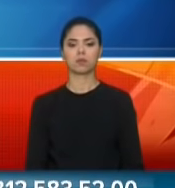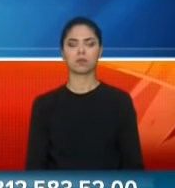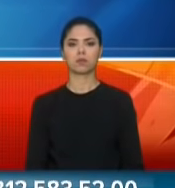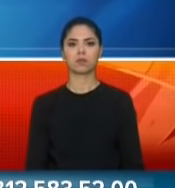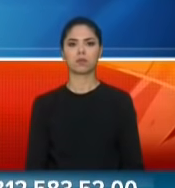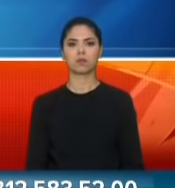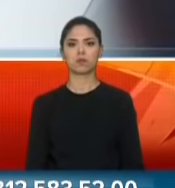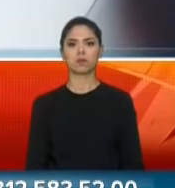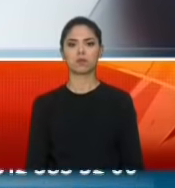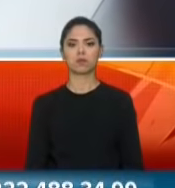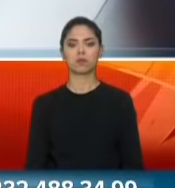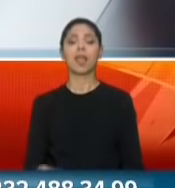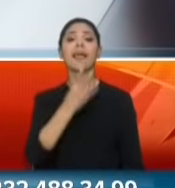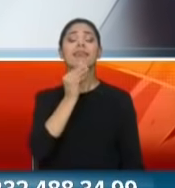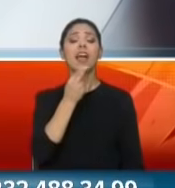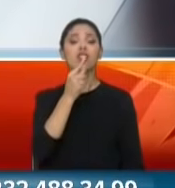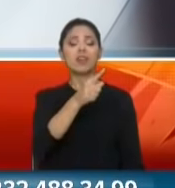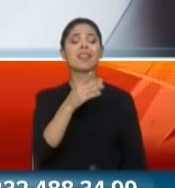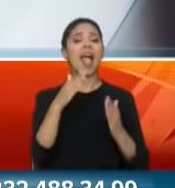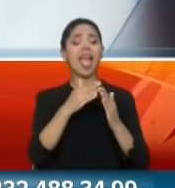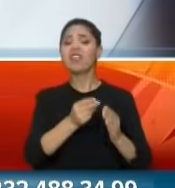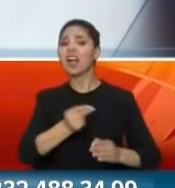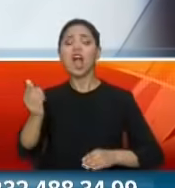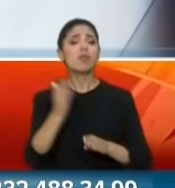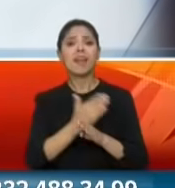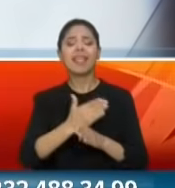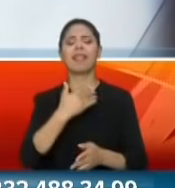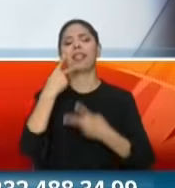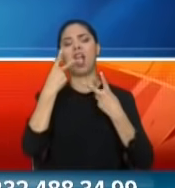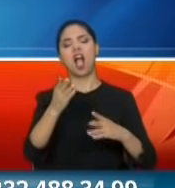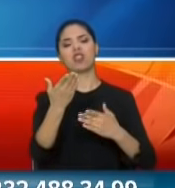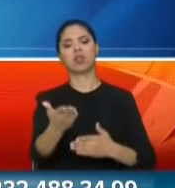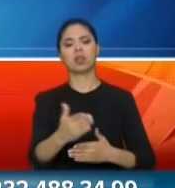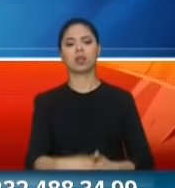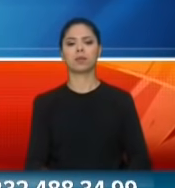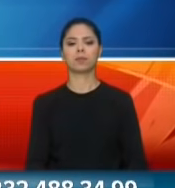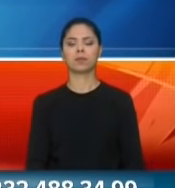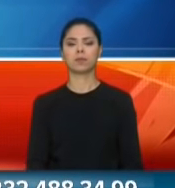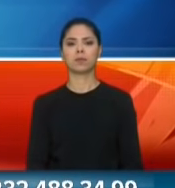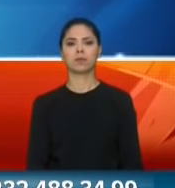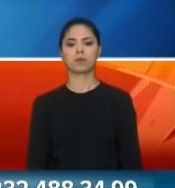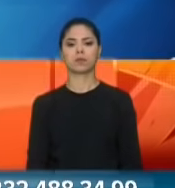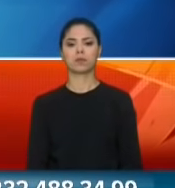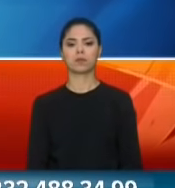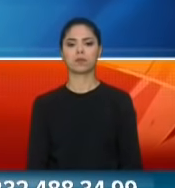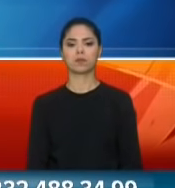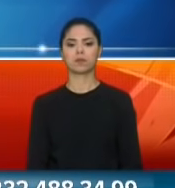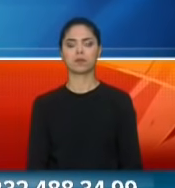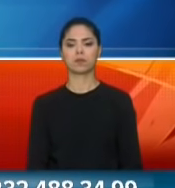ben onlara gitmek istemiyorum. Genç kız evden kaçma sebebini de açıkladı o videoda. Bana psikolojik baskı